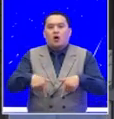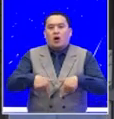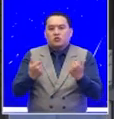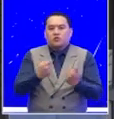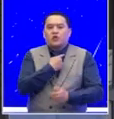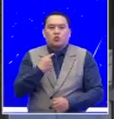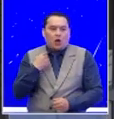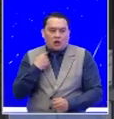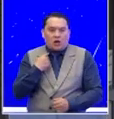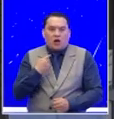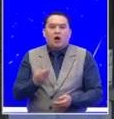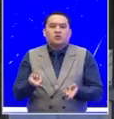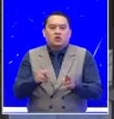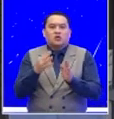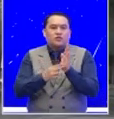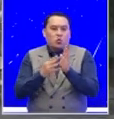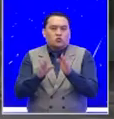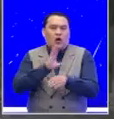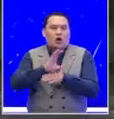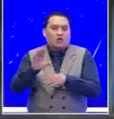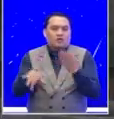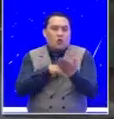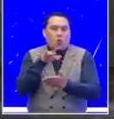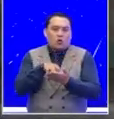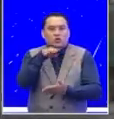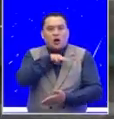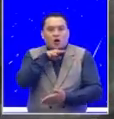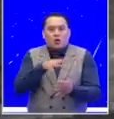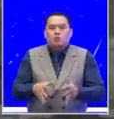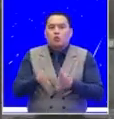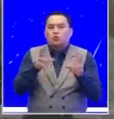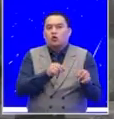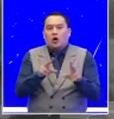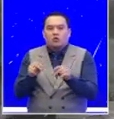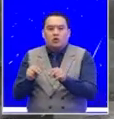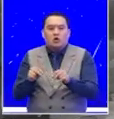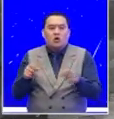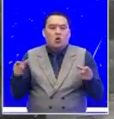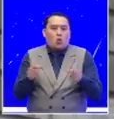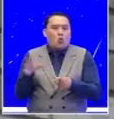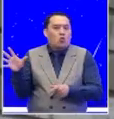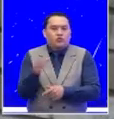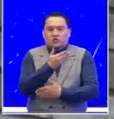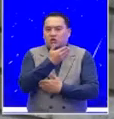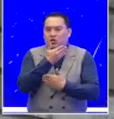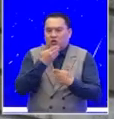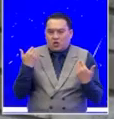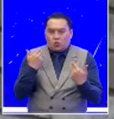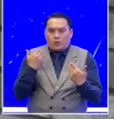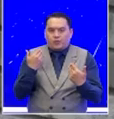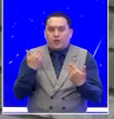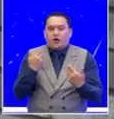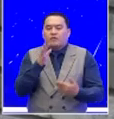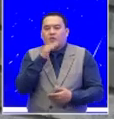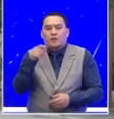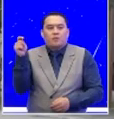гостиниц Талдыкургана. Остальные 90 были отправлены в город Текели. К большому счастью, анализы на коронавирус у всех оказались отрицательными. В